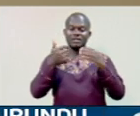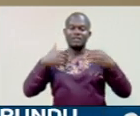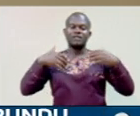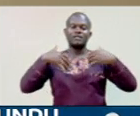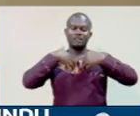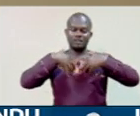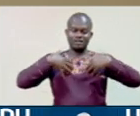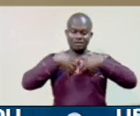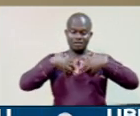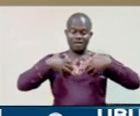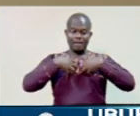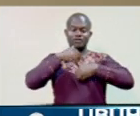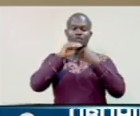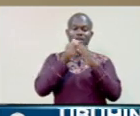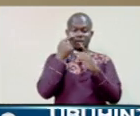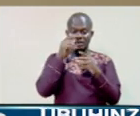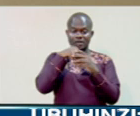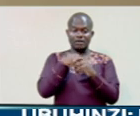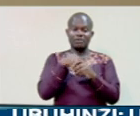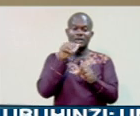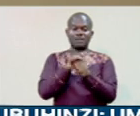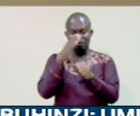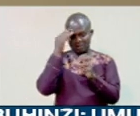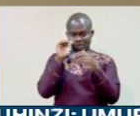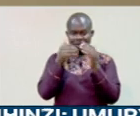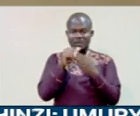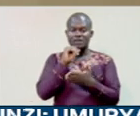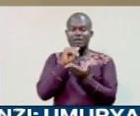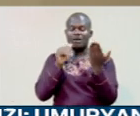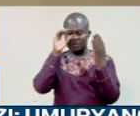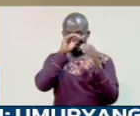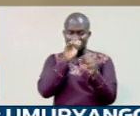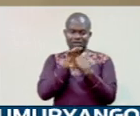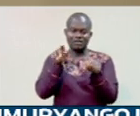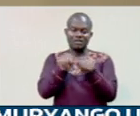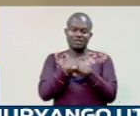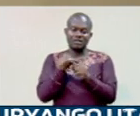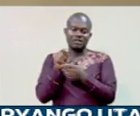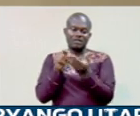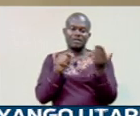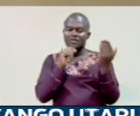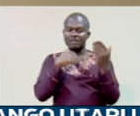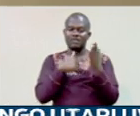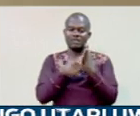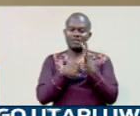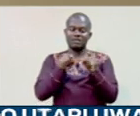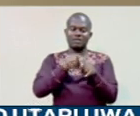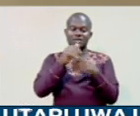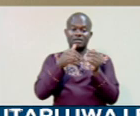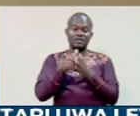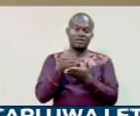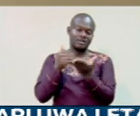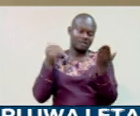ziri muri icyo cyanya, ziboneraho cyane ko zo ntawe uzihiga cyane nk'uko, cyangwa se ntabwo zifite ikibazo nk'uko ziriya zo